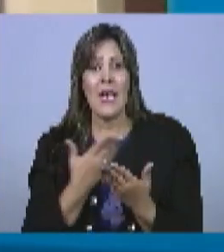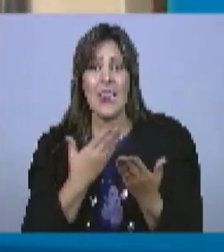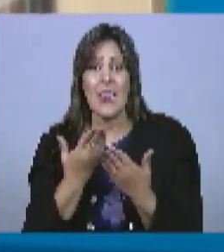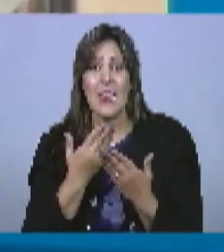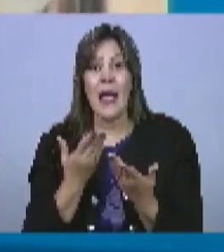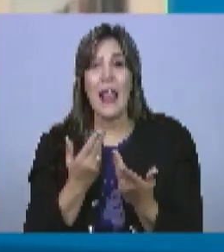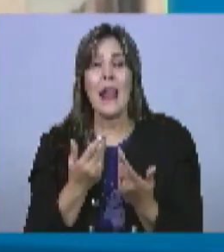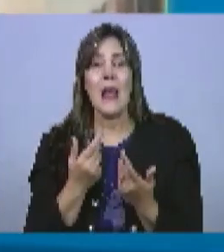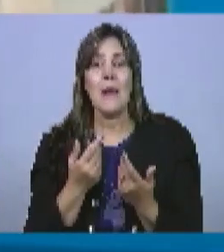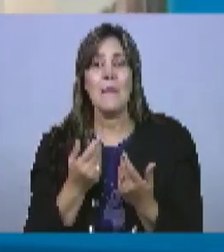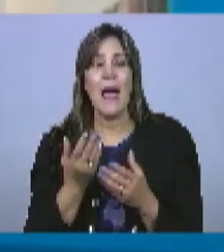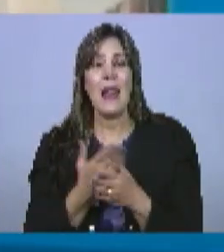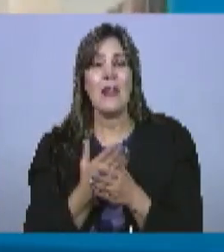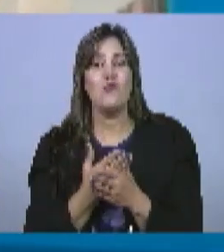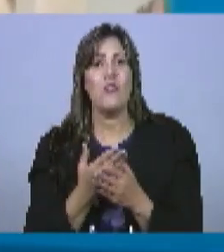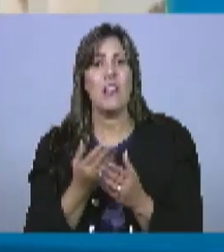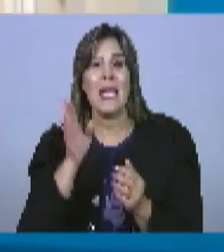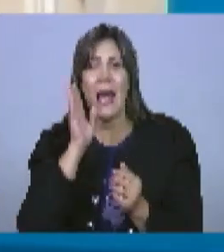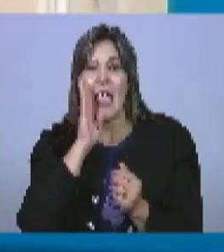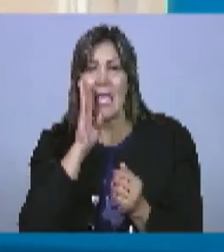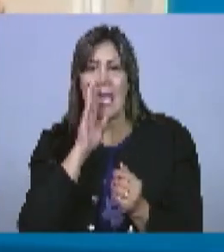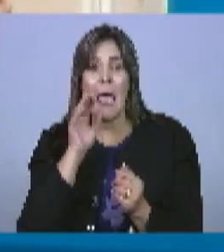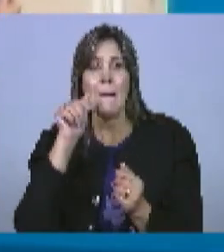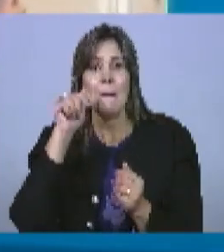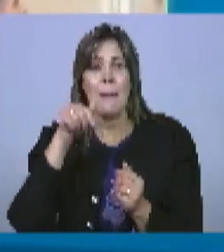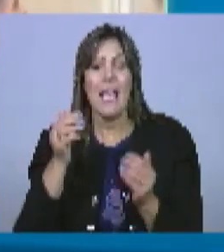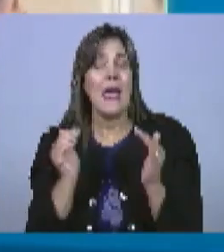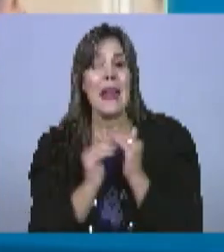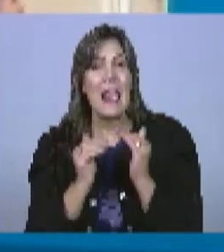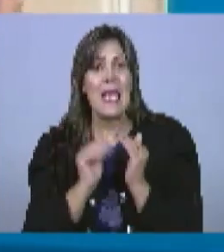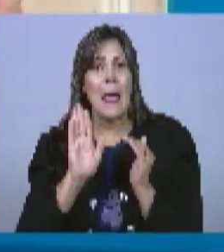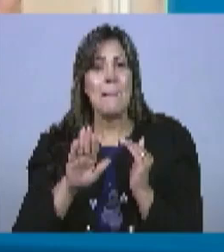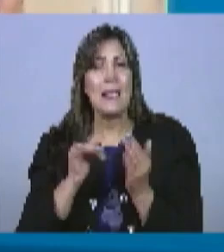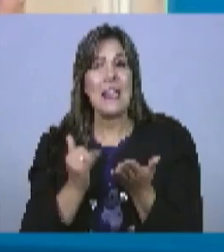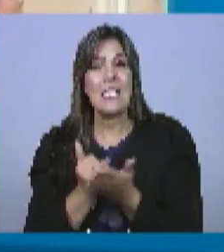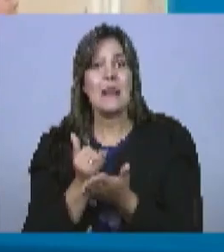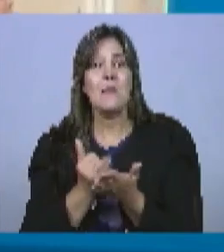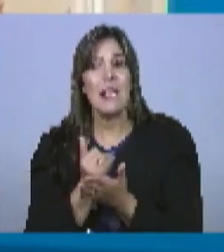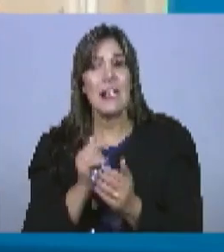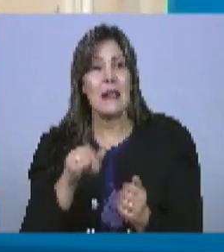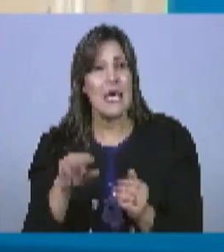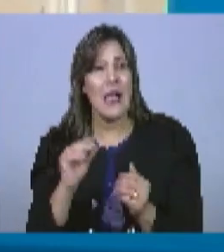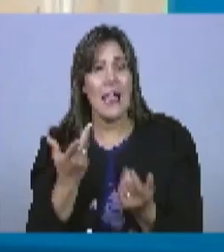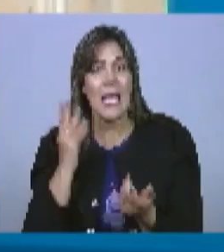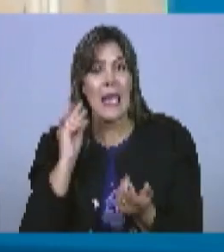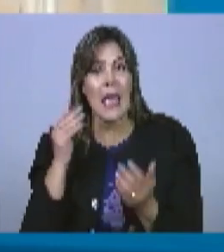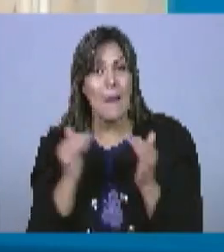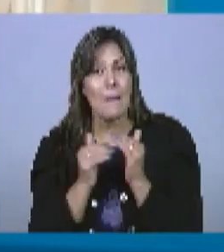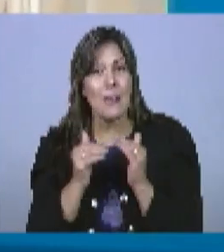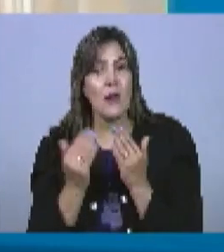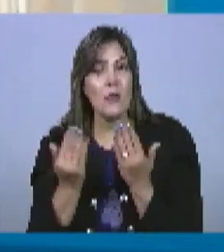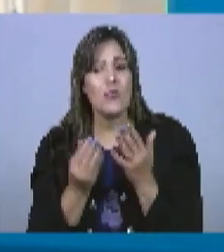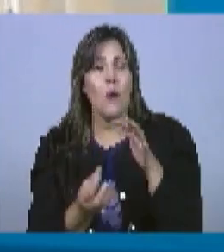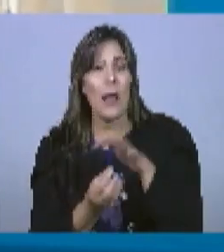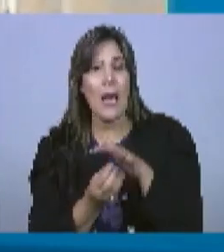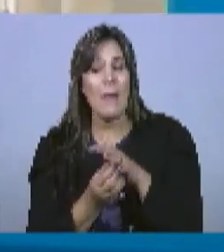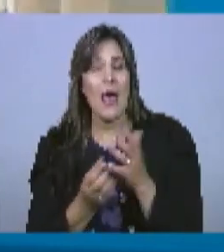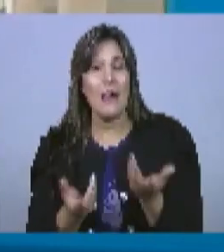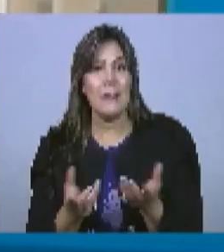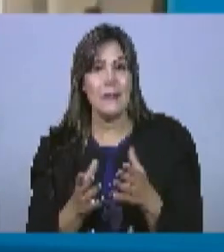الايام الدراسيه او ايام الدراسه في المدارس وبالطبع في